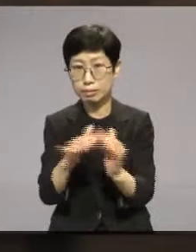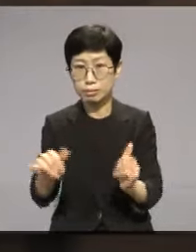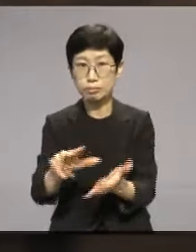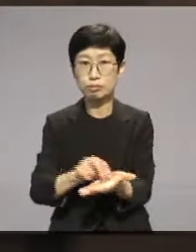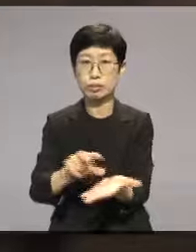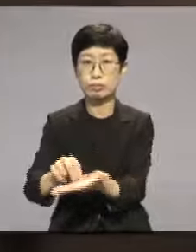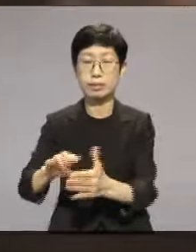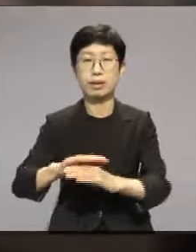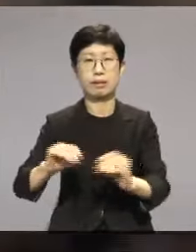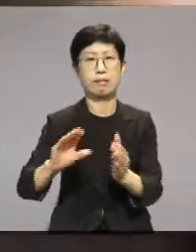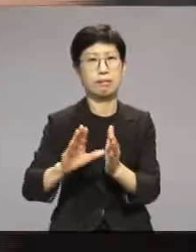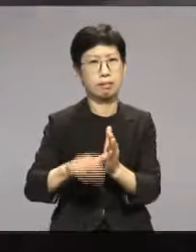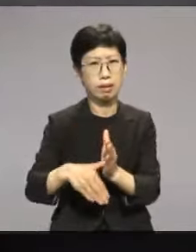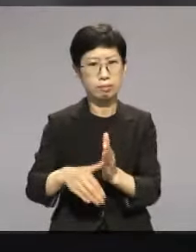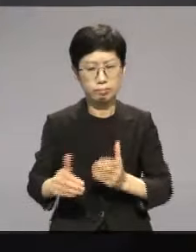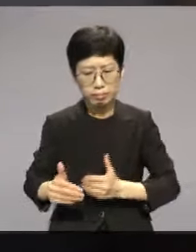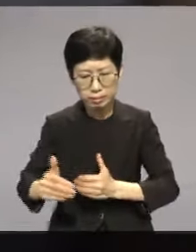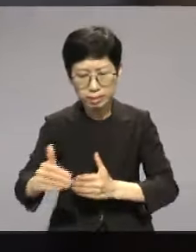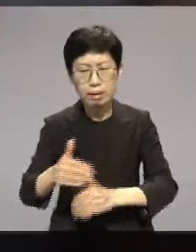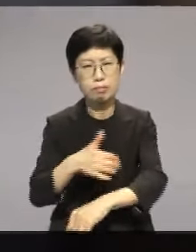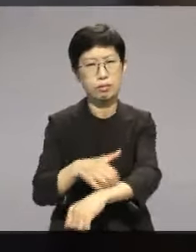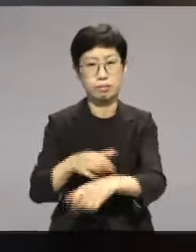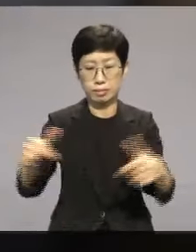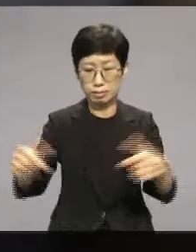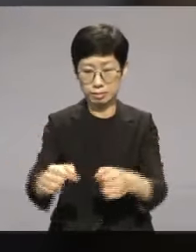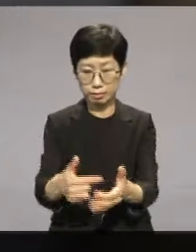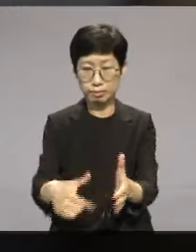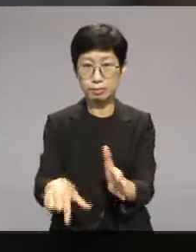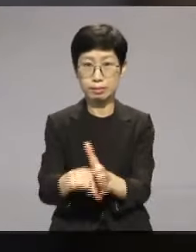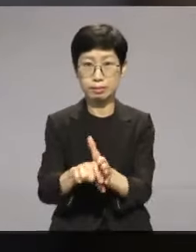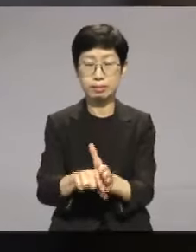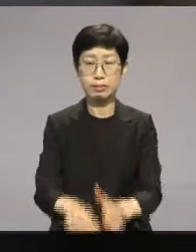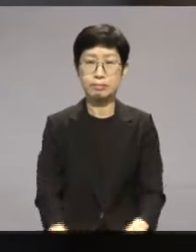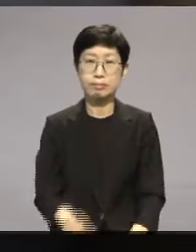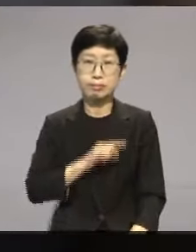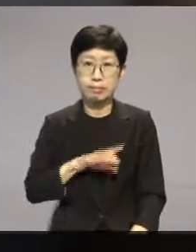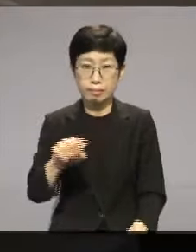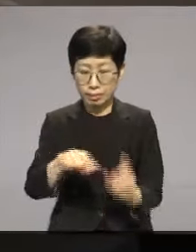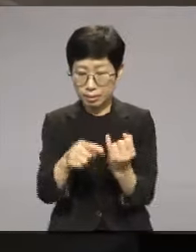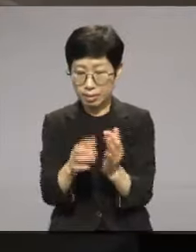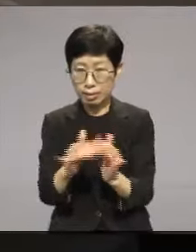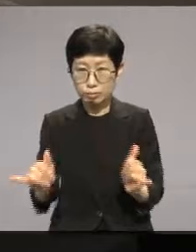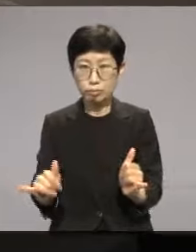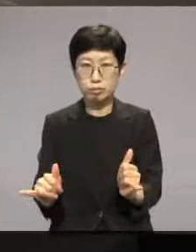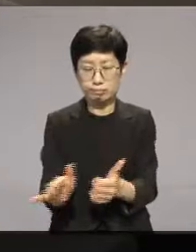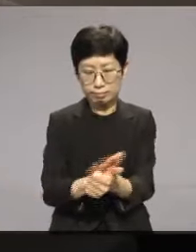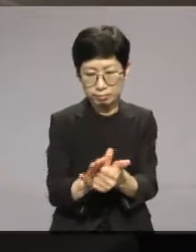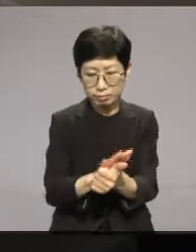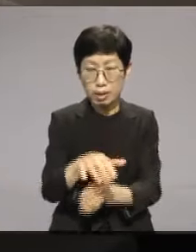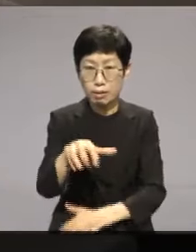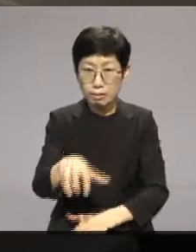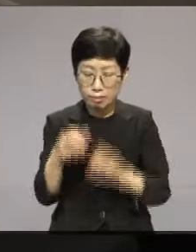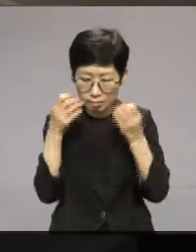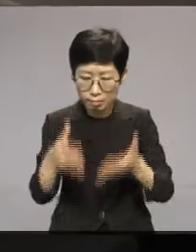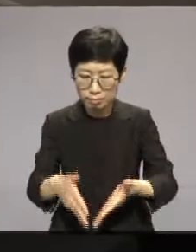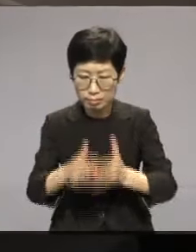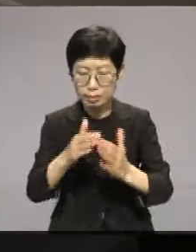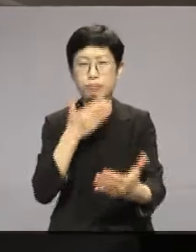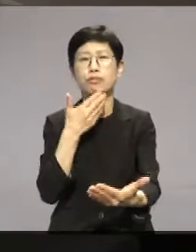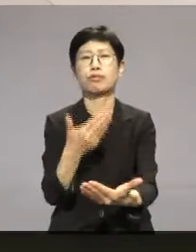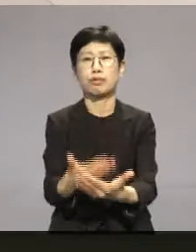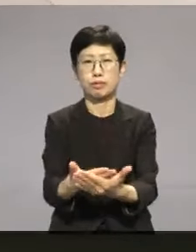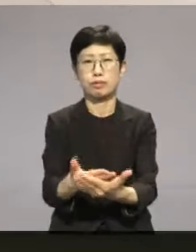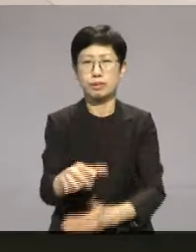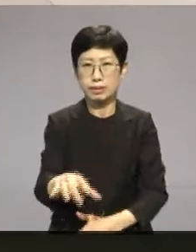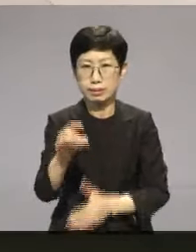처리하는 과정에서 겪는 불편함을 최소화하기 위해 우선 임산부 배려 창구를 개설하는 것이 중요한 첫걸음이